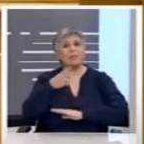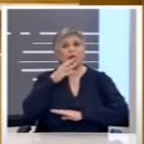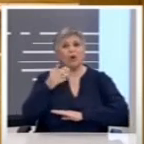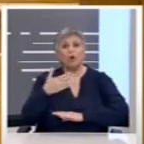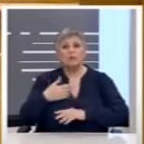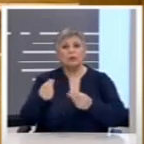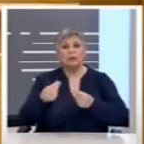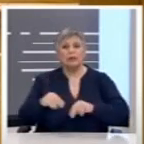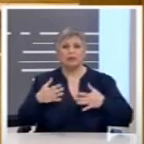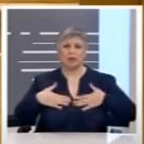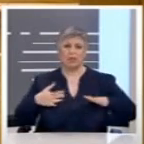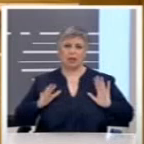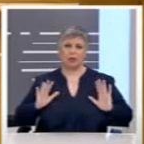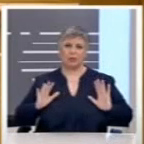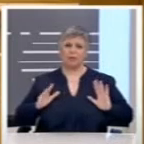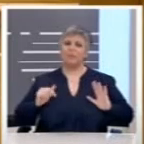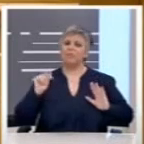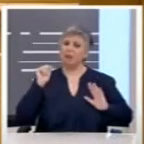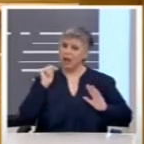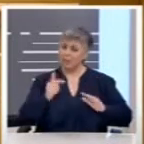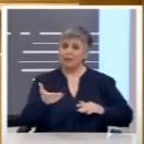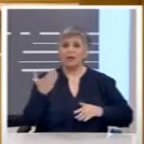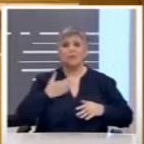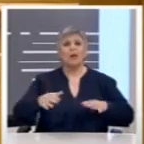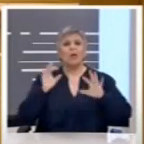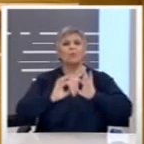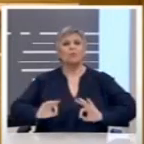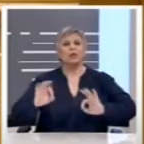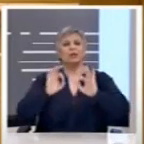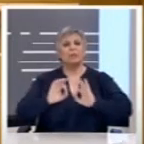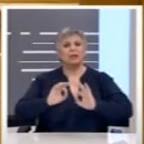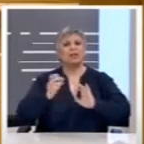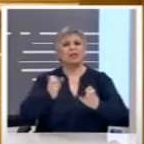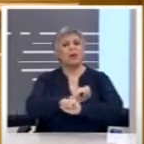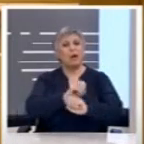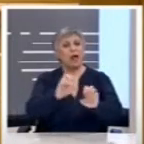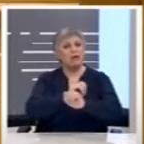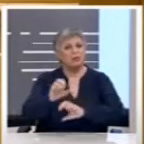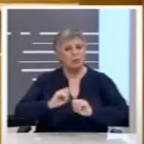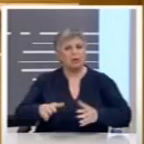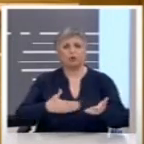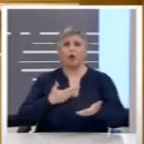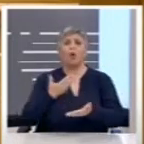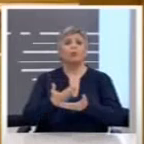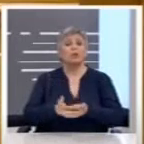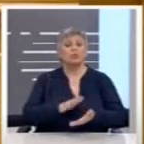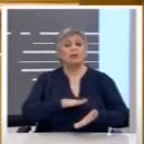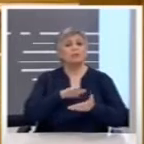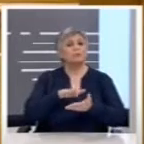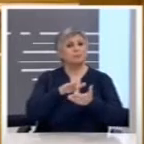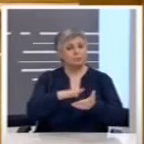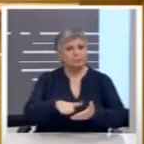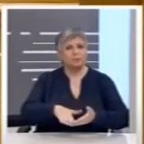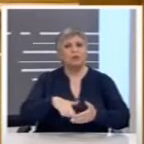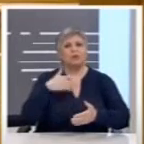είναι ότι για όλα τα ζητήματα είχαμε προετοιμάσει όλους τους εταίρους μας με τις συγκεκριμένες προτάσεις που είχαμε και με την υποστήριξη